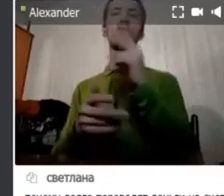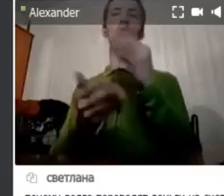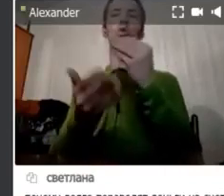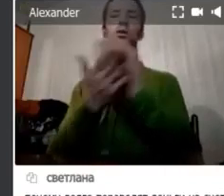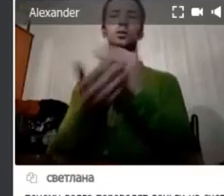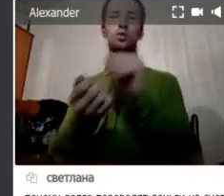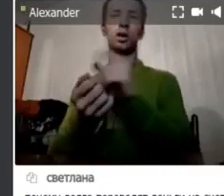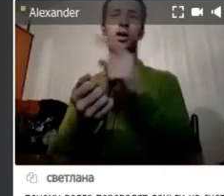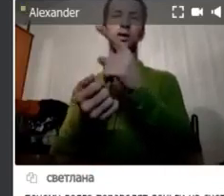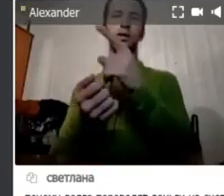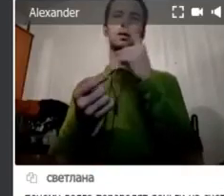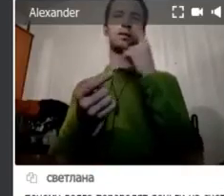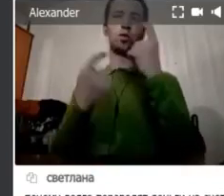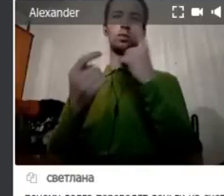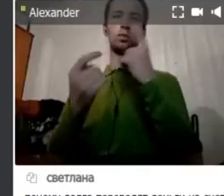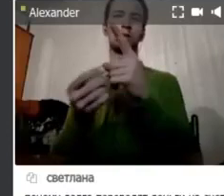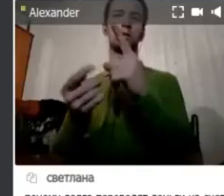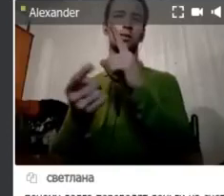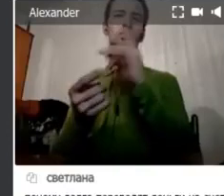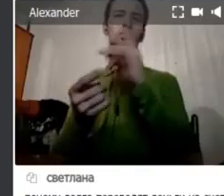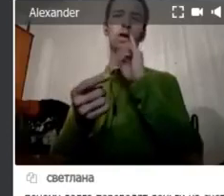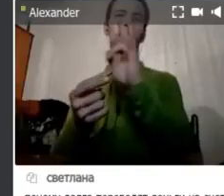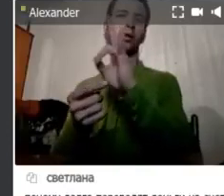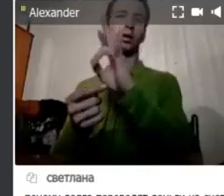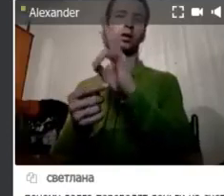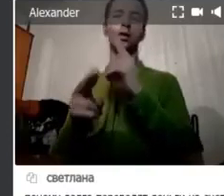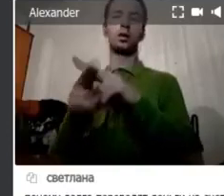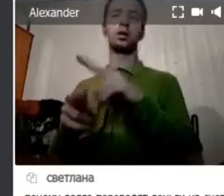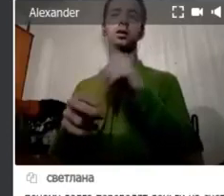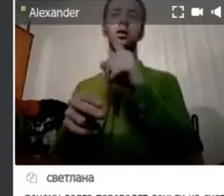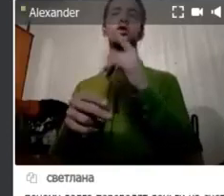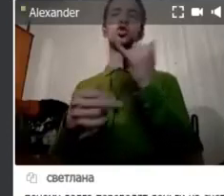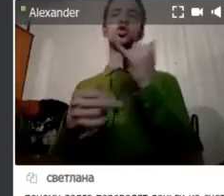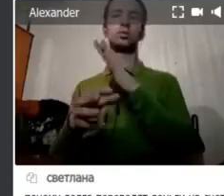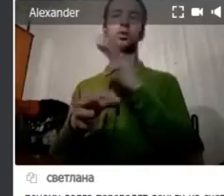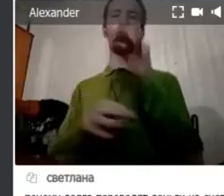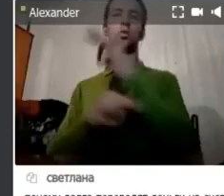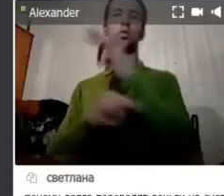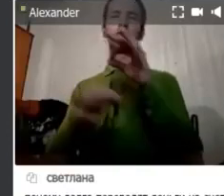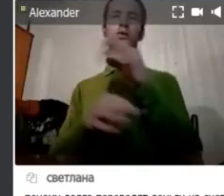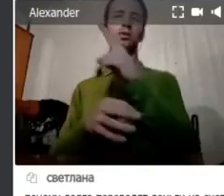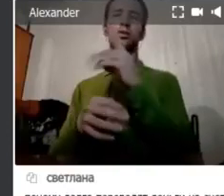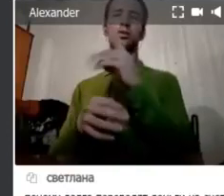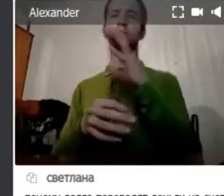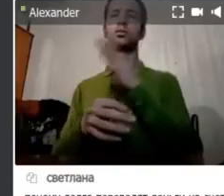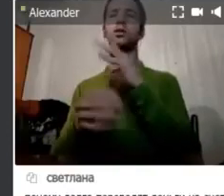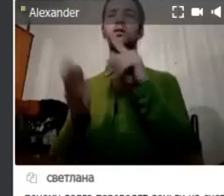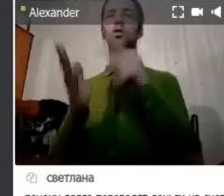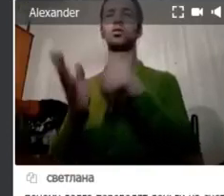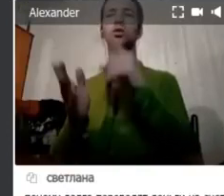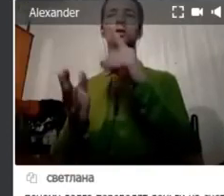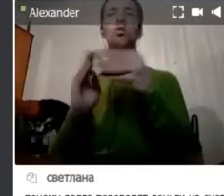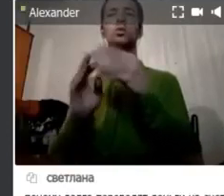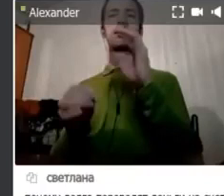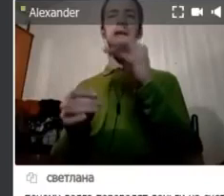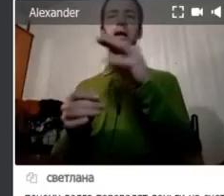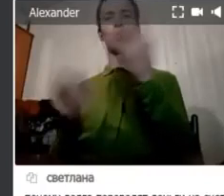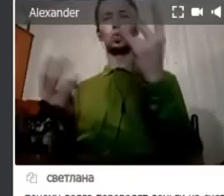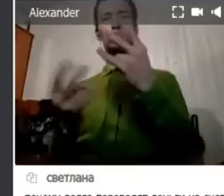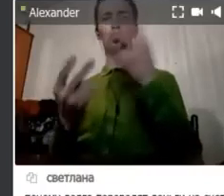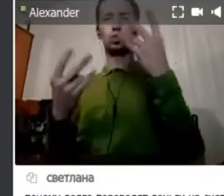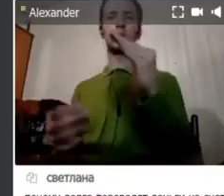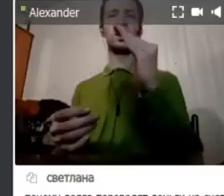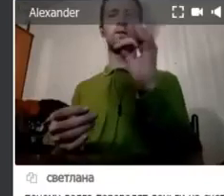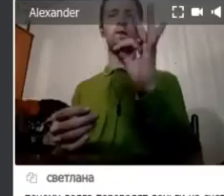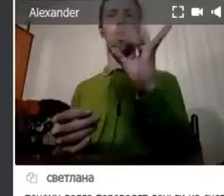Фейсбуке группу, там ВКонтакте группу, и там всю информацию размещать. То есть это гораздо проще и,